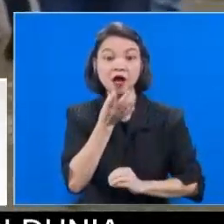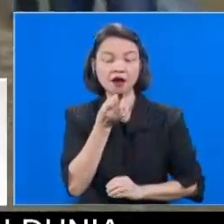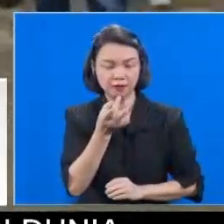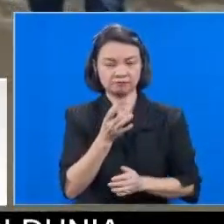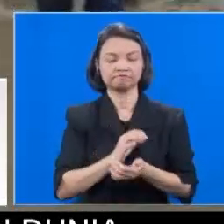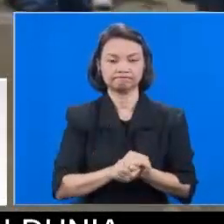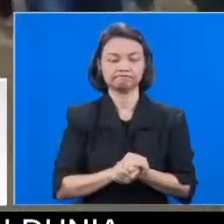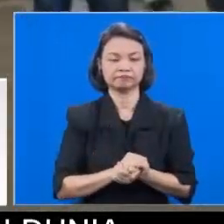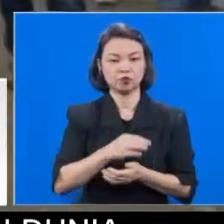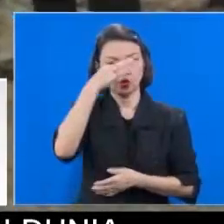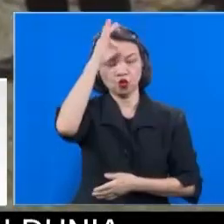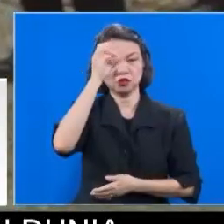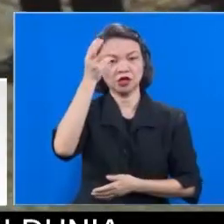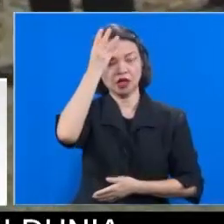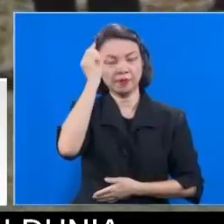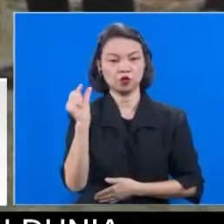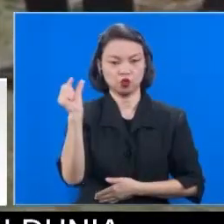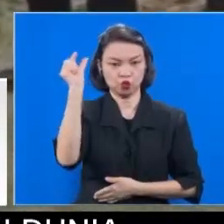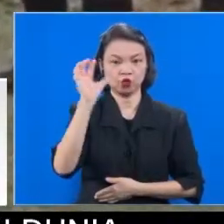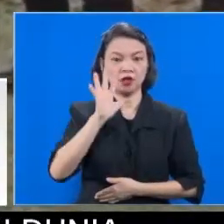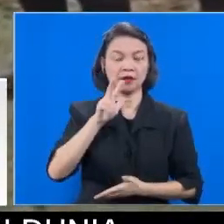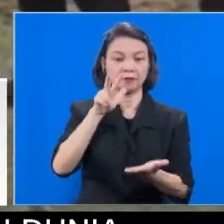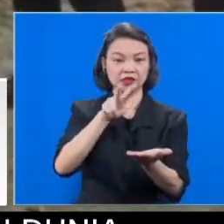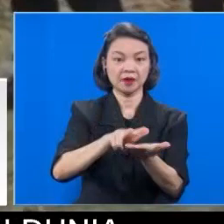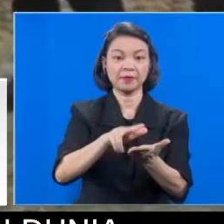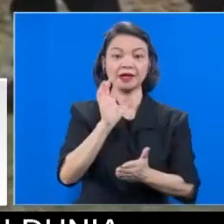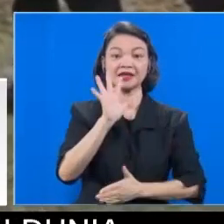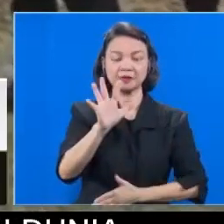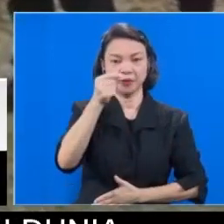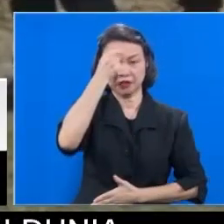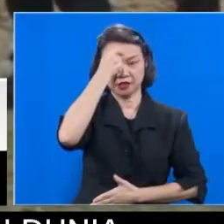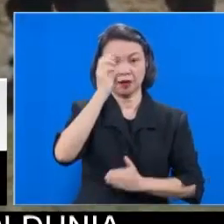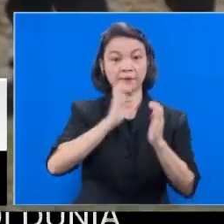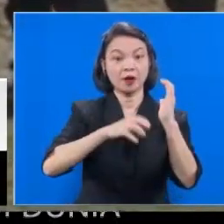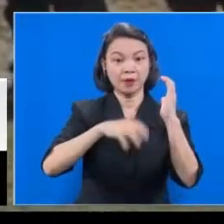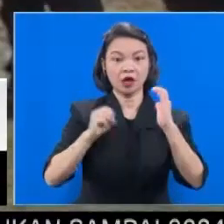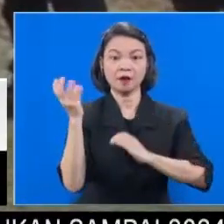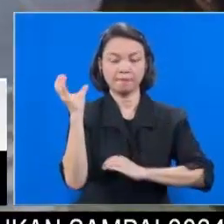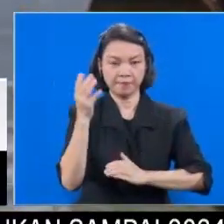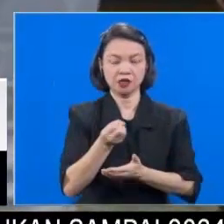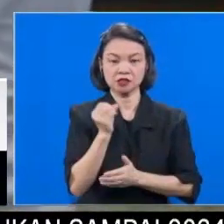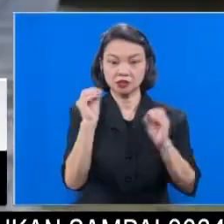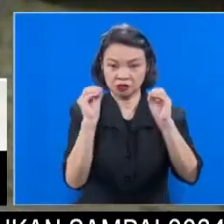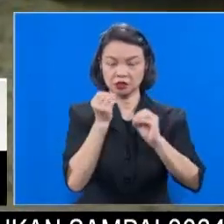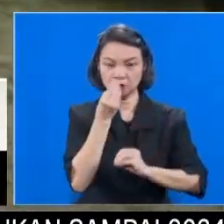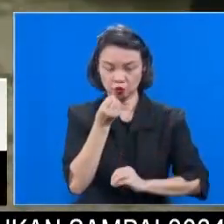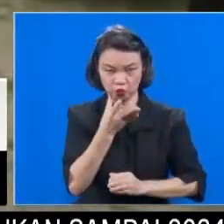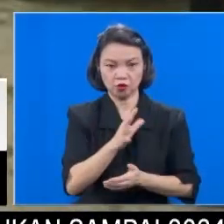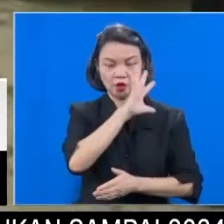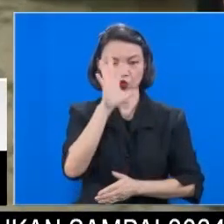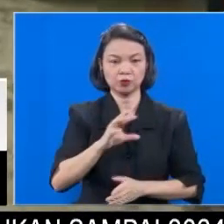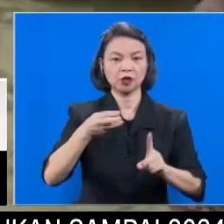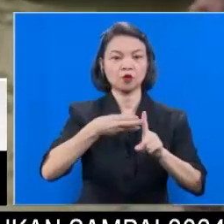Polda Kalimantan Utara telah menetapkan lima tersangka dalam kasus penambangan emas ilegal di Kecamatan sekatak Kabupaten Bulungan